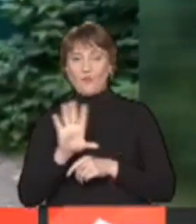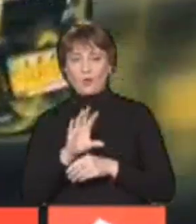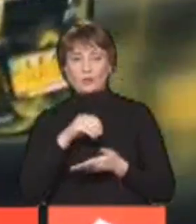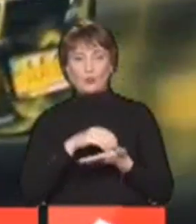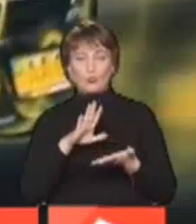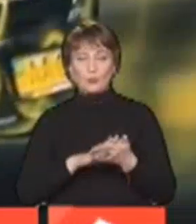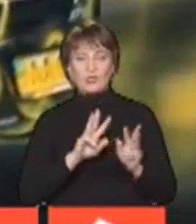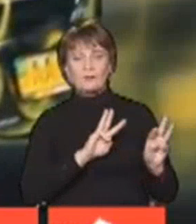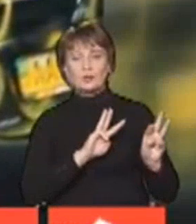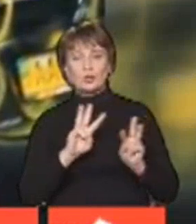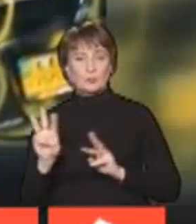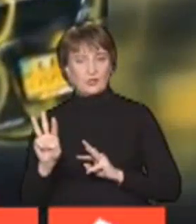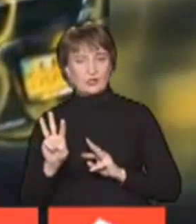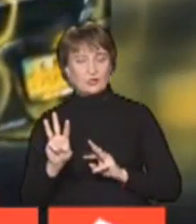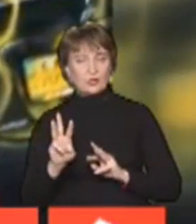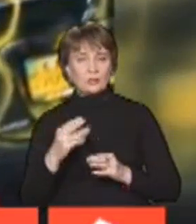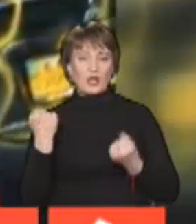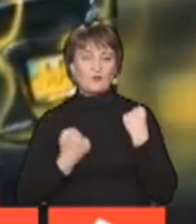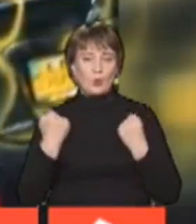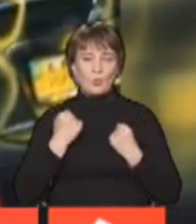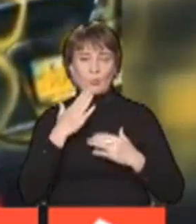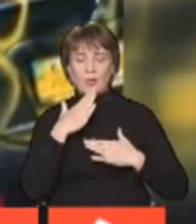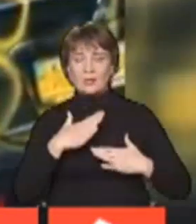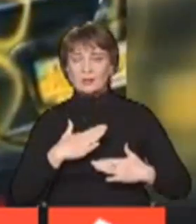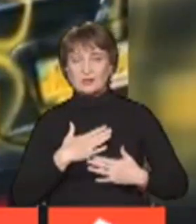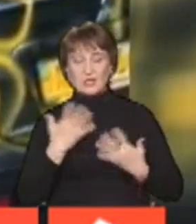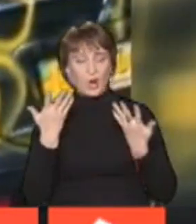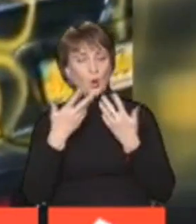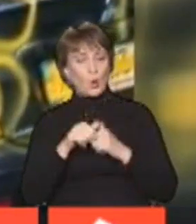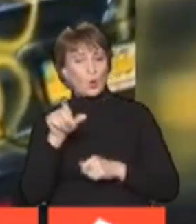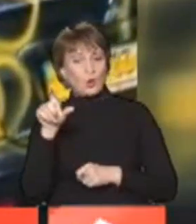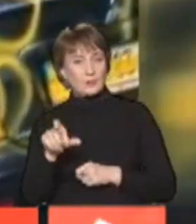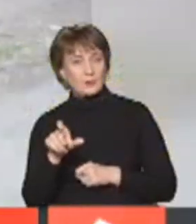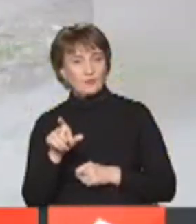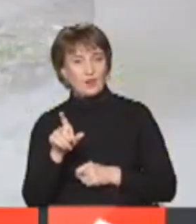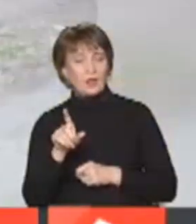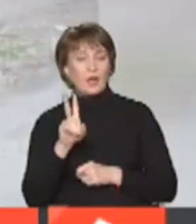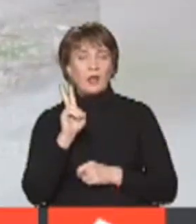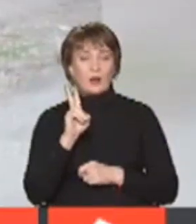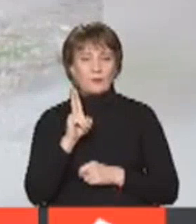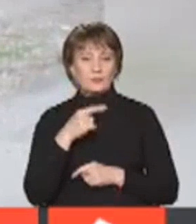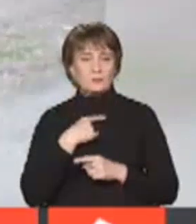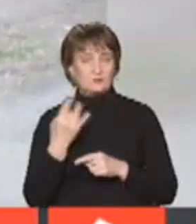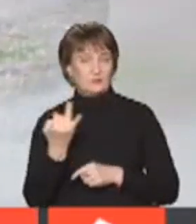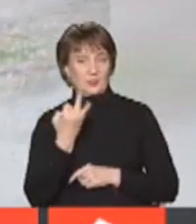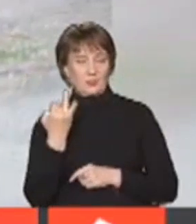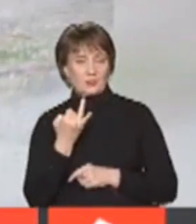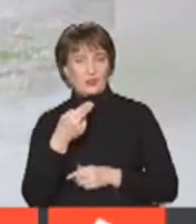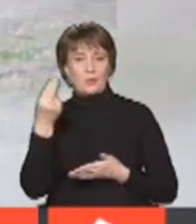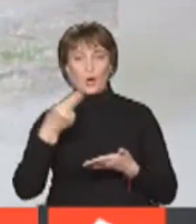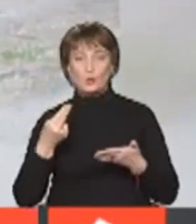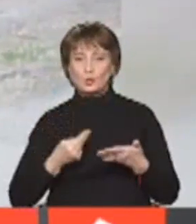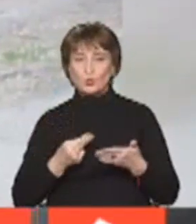соцмережах. Чи це автомобіль закоханого, чи тієї самої Тані – невідомо. Користувачі соцмереж переймаються, аби